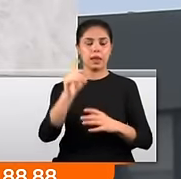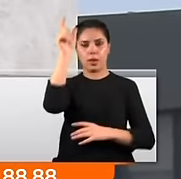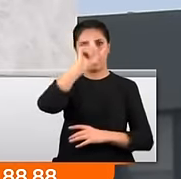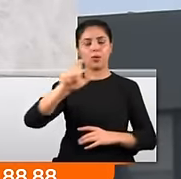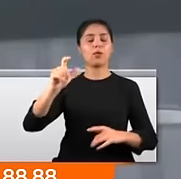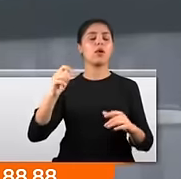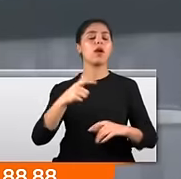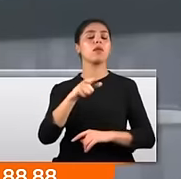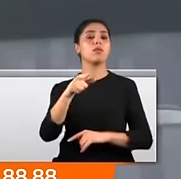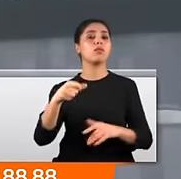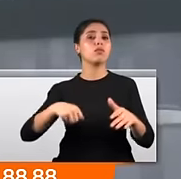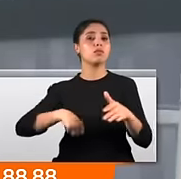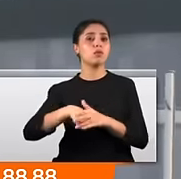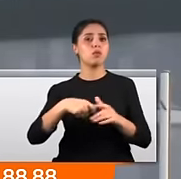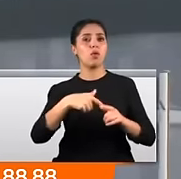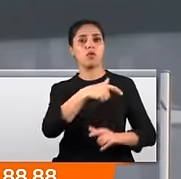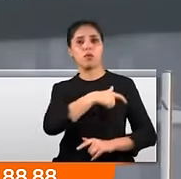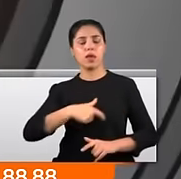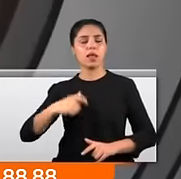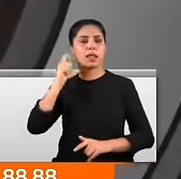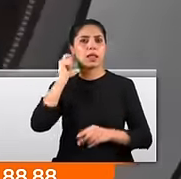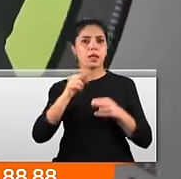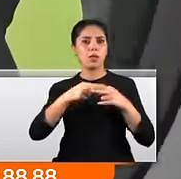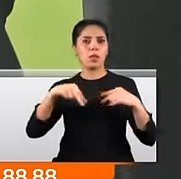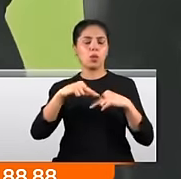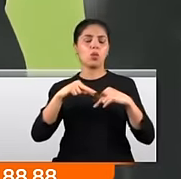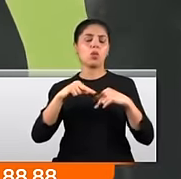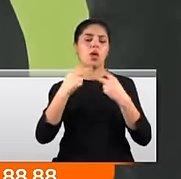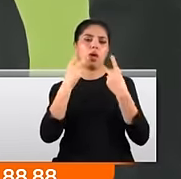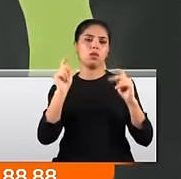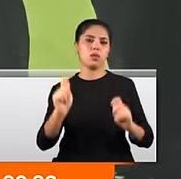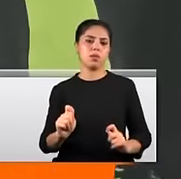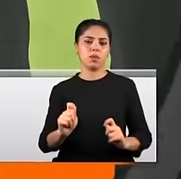Federasyonu Profesyonel Futbol Disiplin Kurulu'ndan geldi.